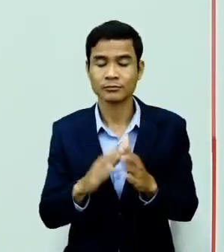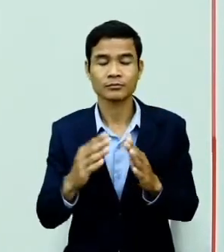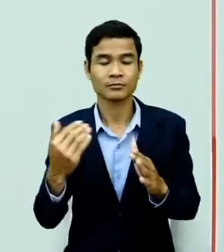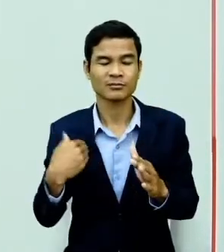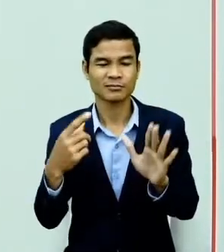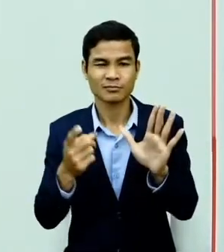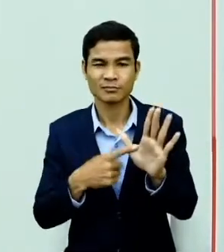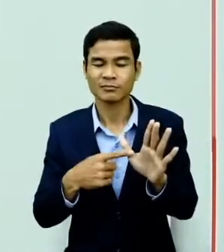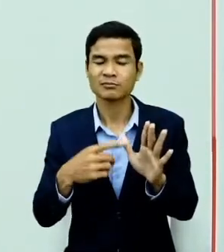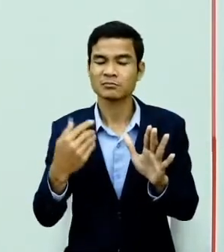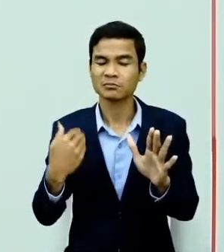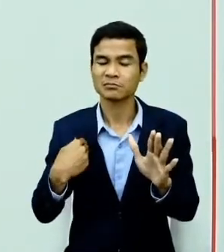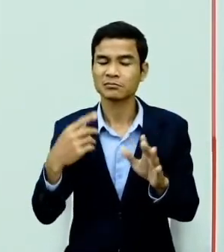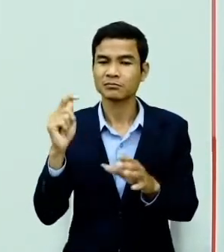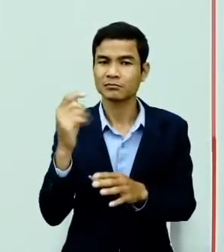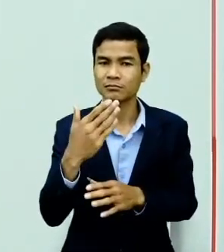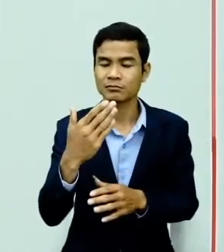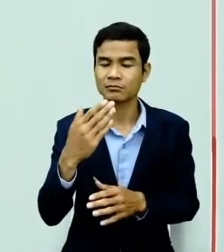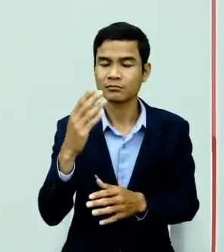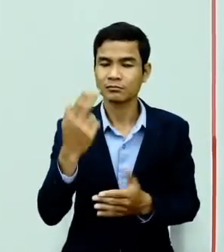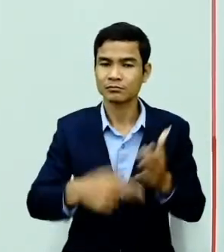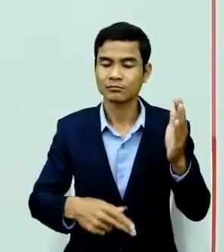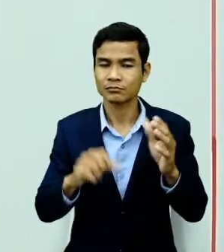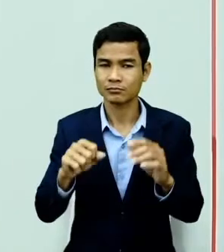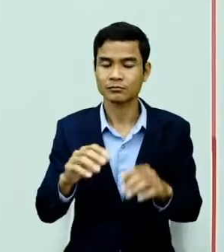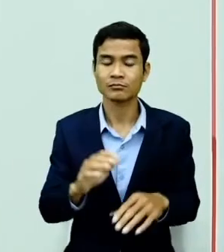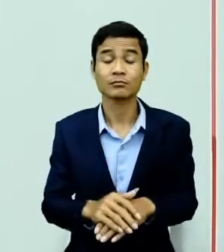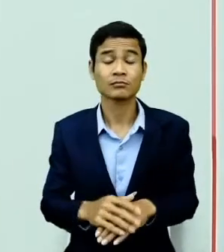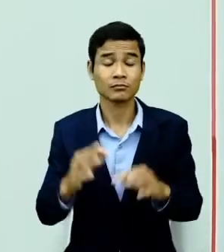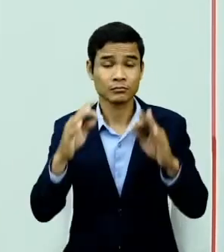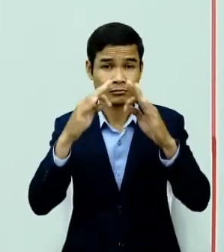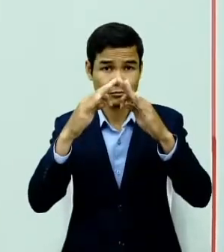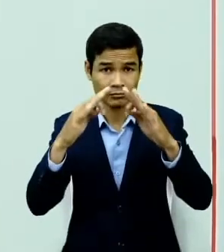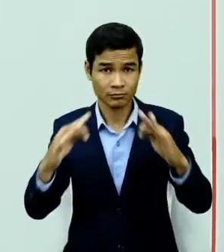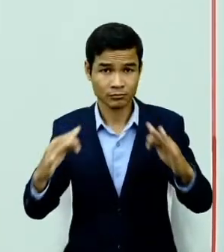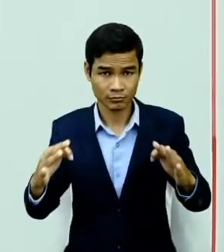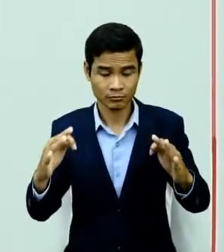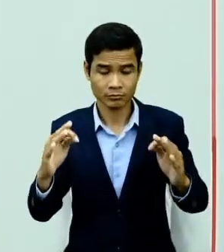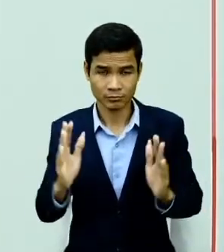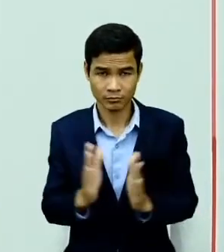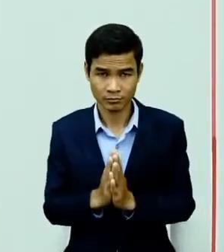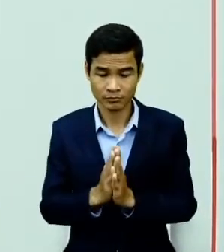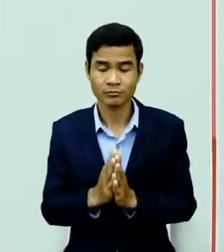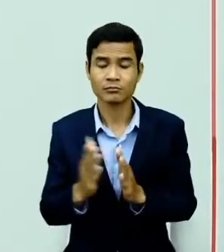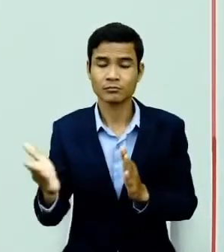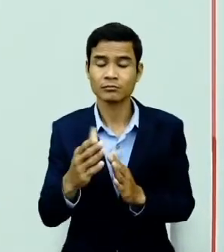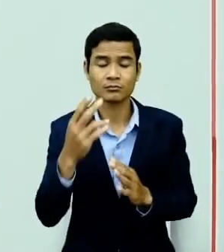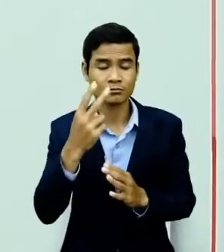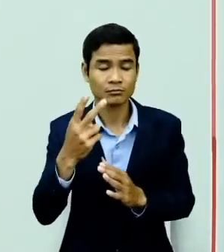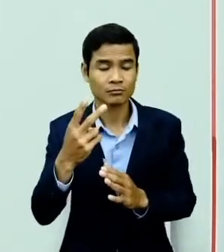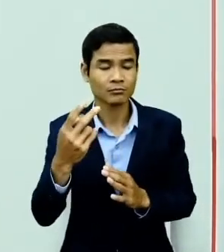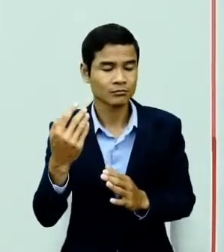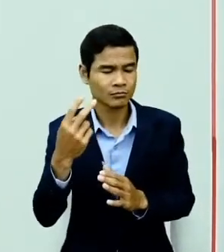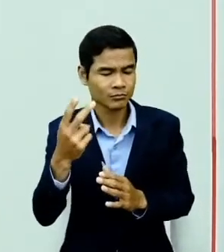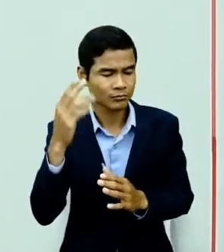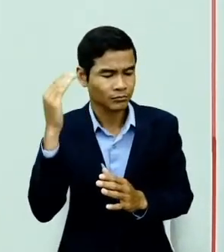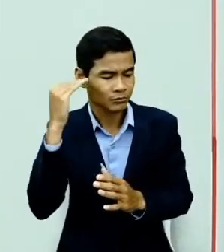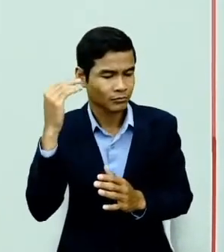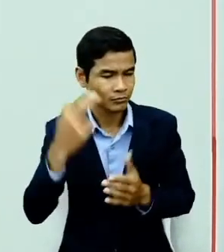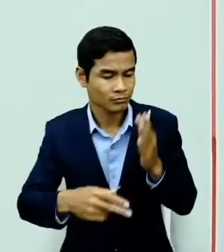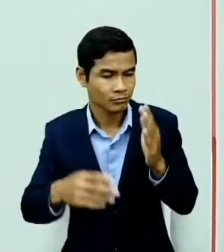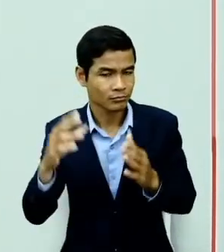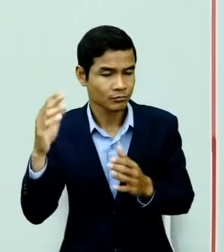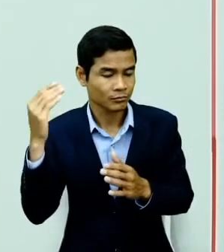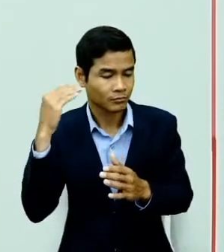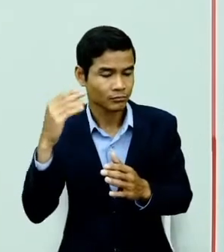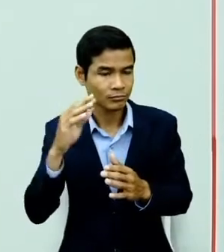អ្វីនេះកូនមើលមើលចាគឺមានរូបវិហៀយ៉ាងវិកូនមើលសសអីកូន